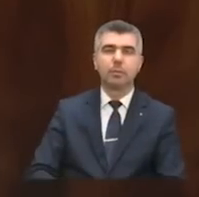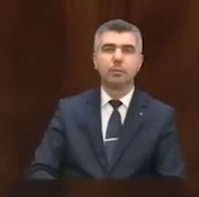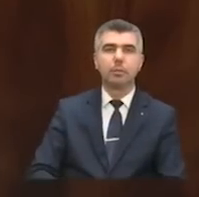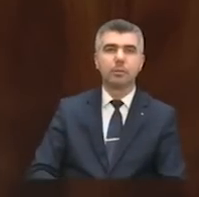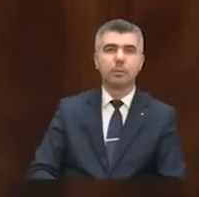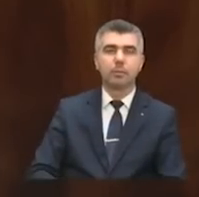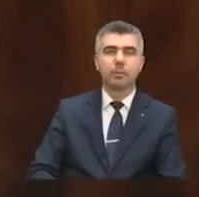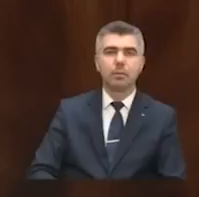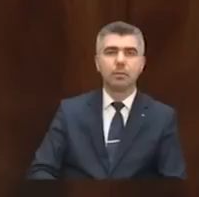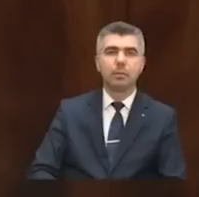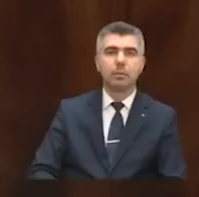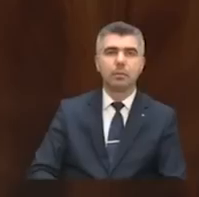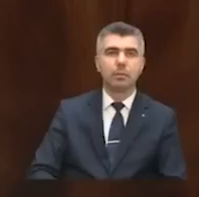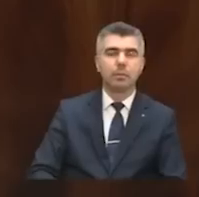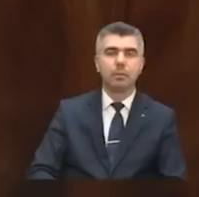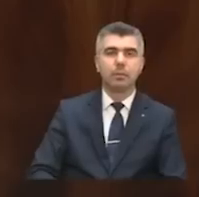212. غادي يجي